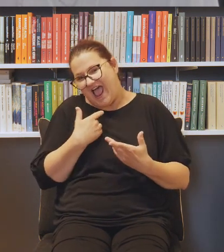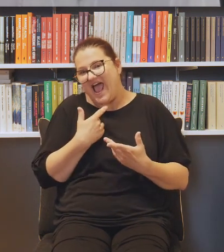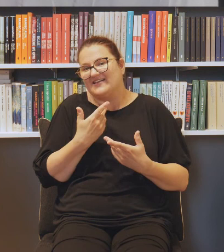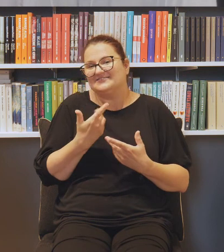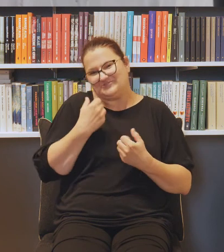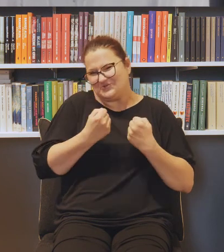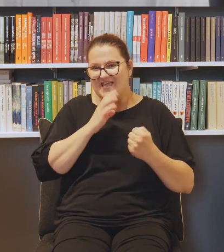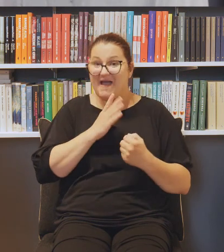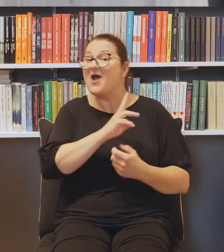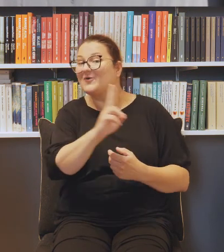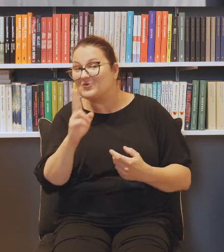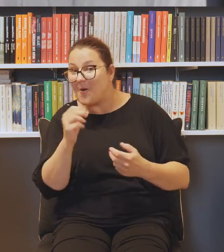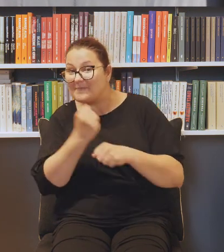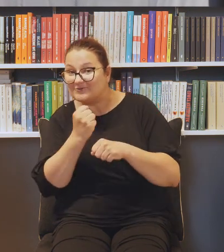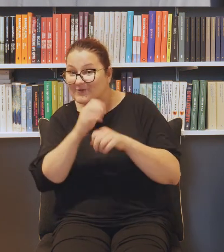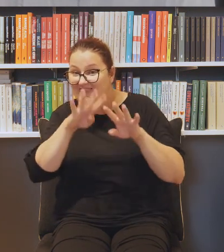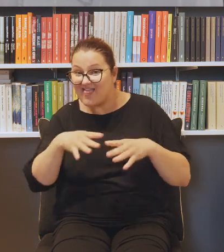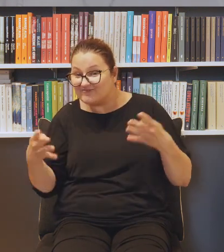pracuje w Netflixie. Bo...